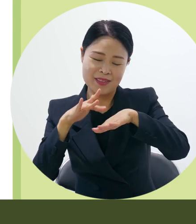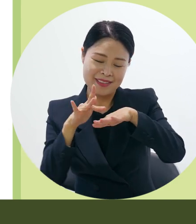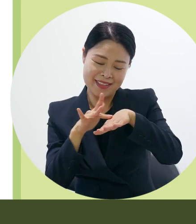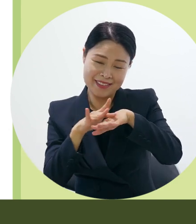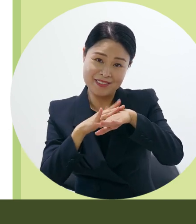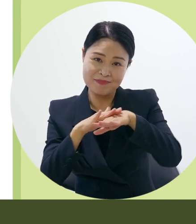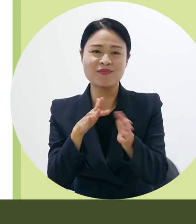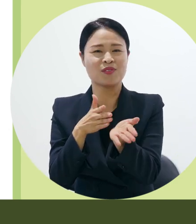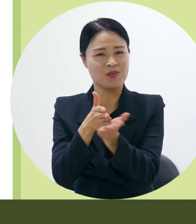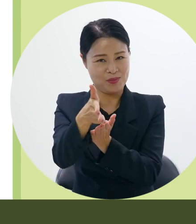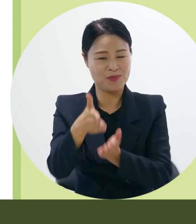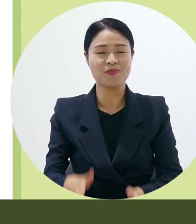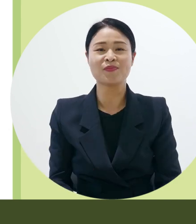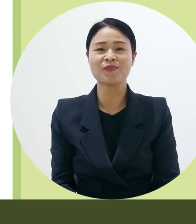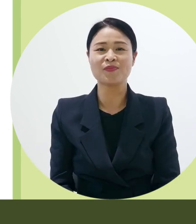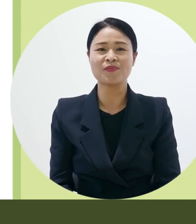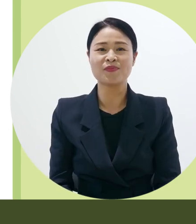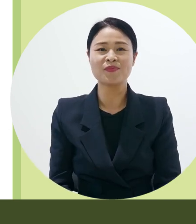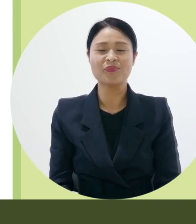등.